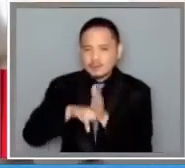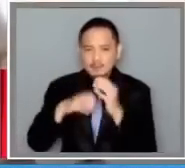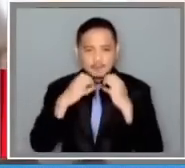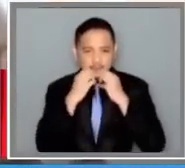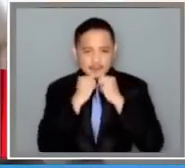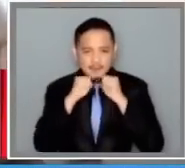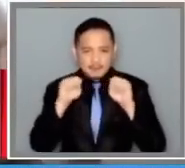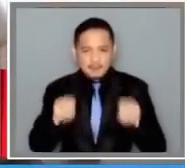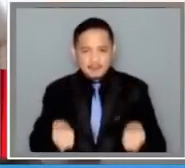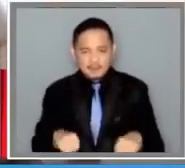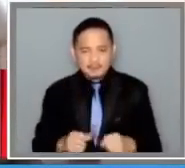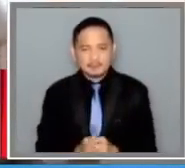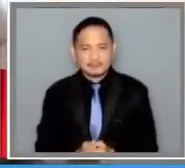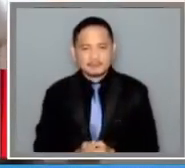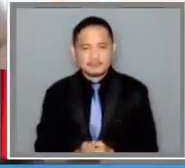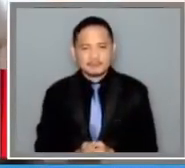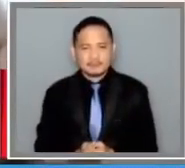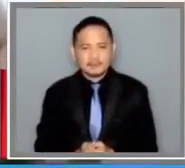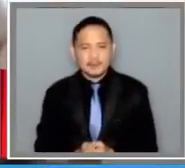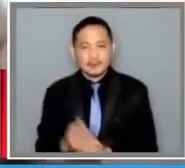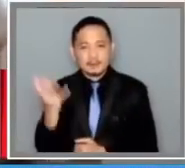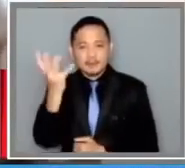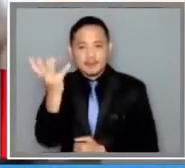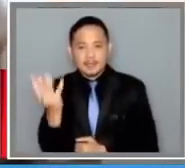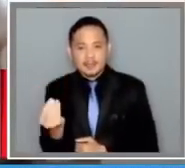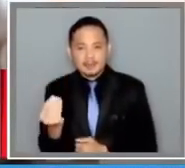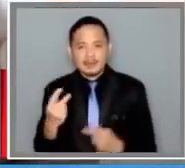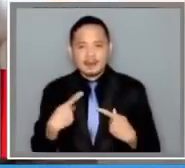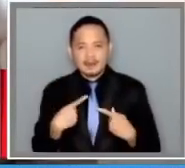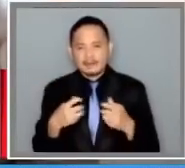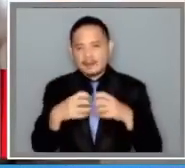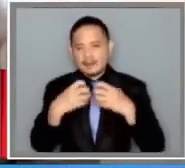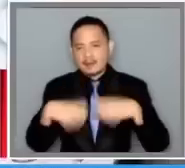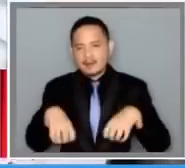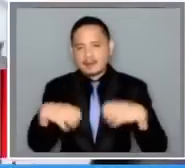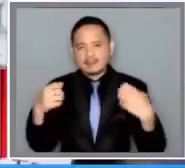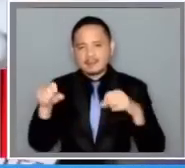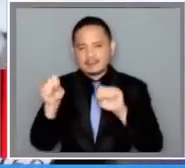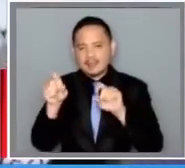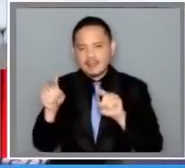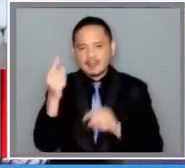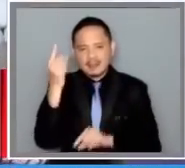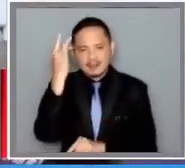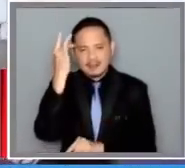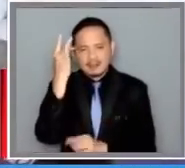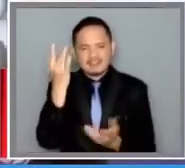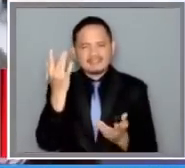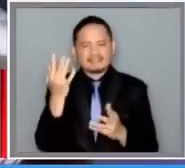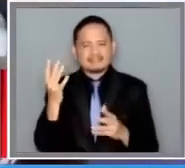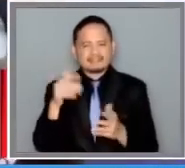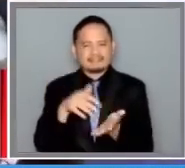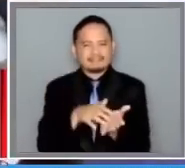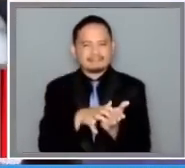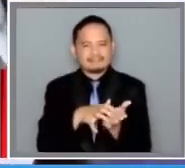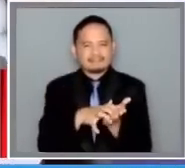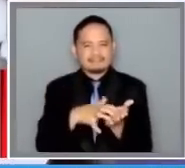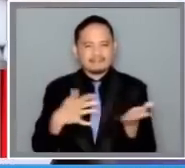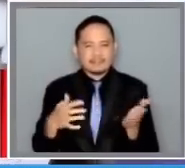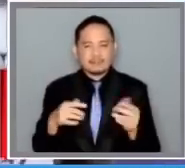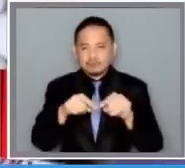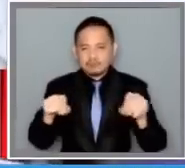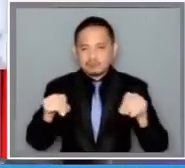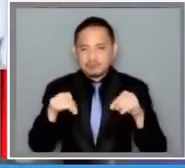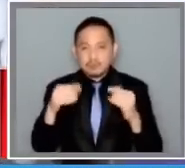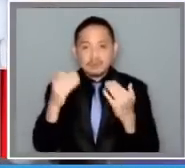Iniinda rin ng egg retailer sa Batangas City New Market ang tumal ng benta. 5 piso na ang itinas nila kada tray. Limitado raw ang delivery